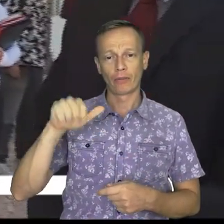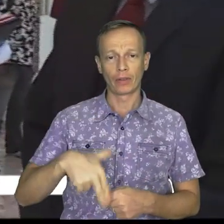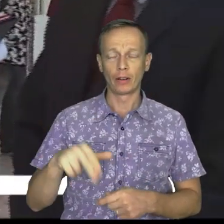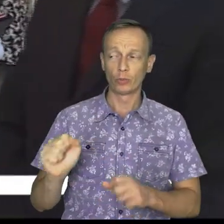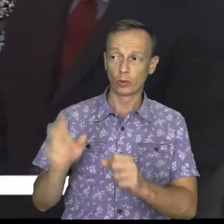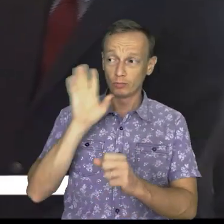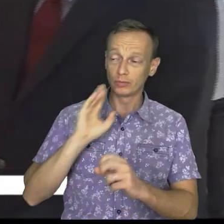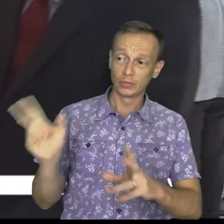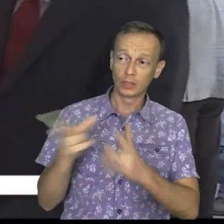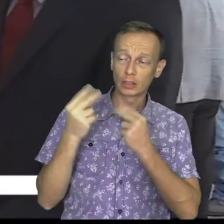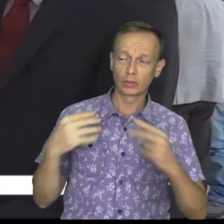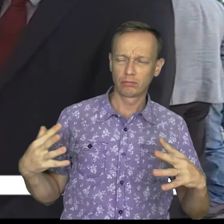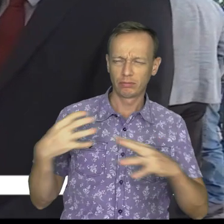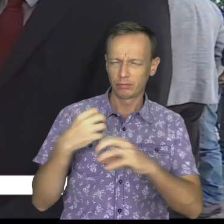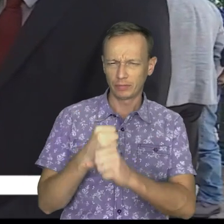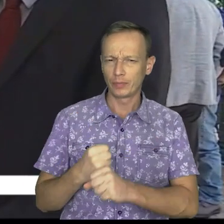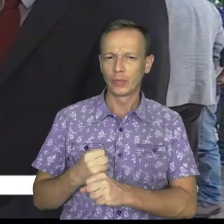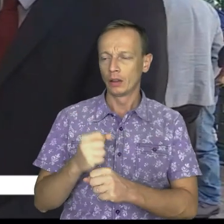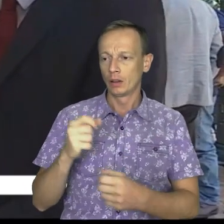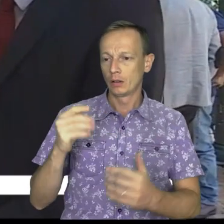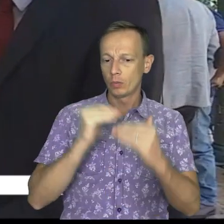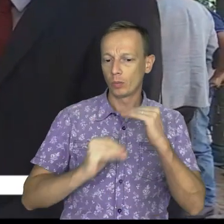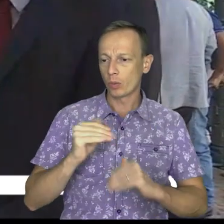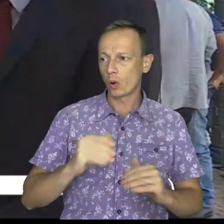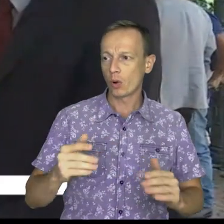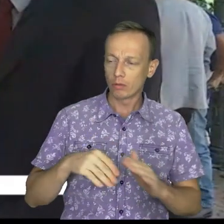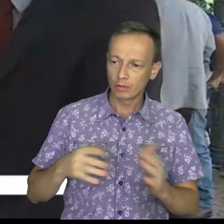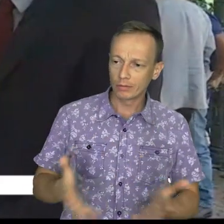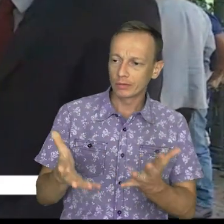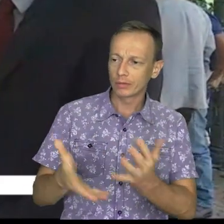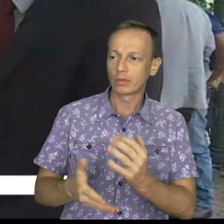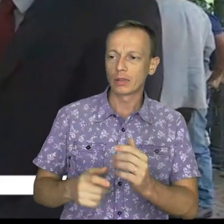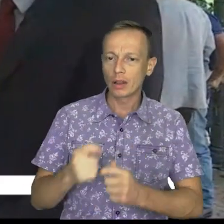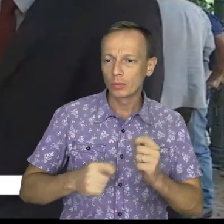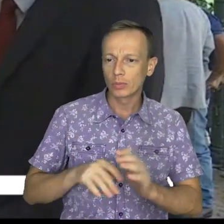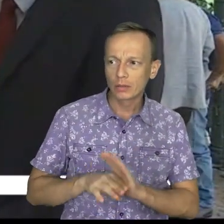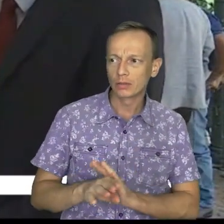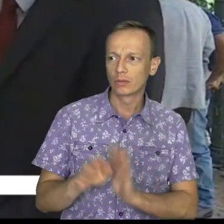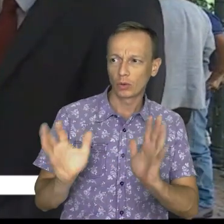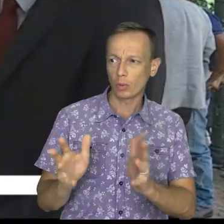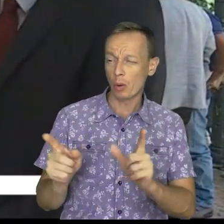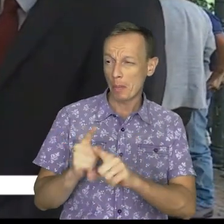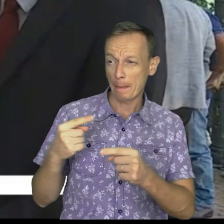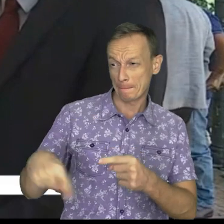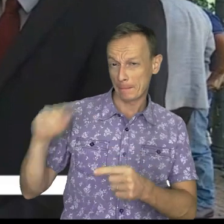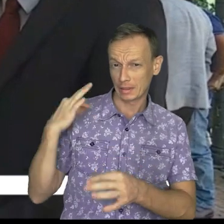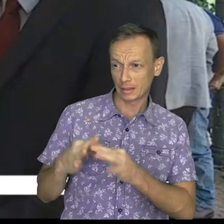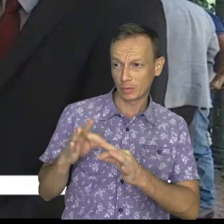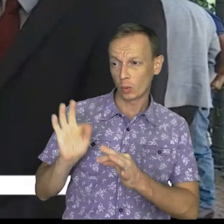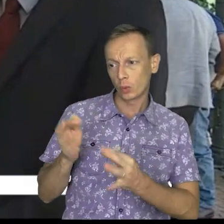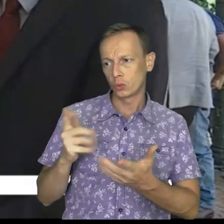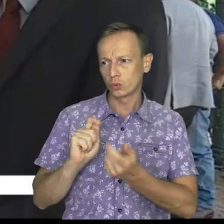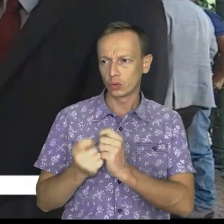Est-ce que vous pouvez nous expliquer en 2 mots en quoi consiste ce plan de relance? Est-ce qu'il est vraiment identique à celui que vous